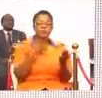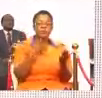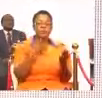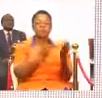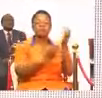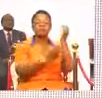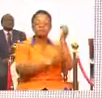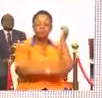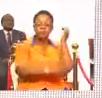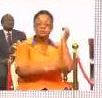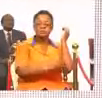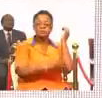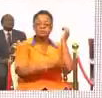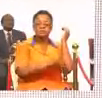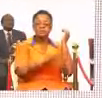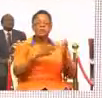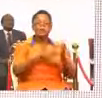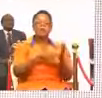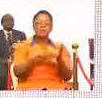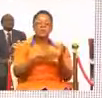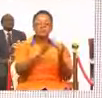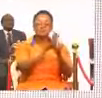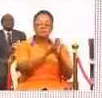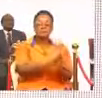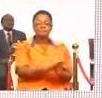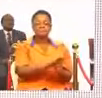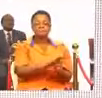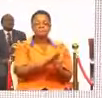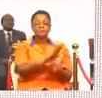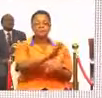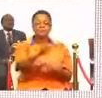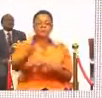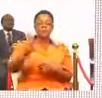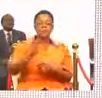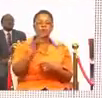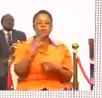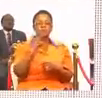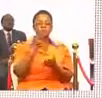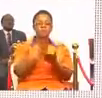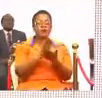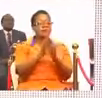wote. Hii ndio nafasi ya wale ambao wamekaliwa